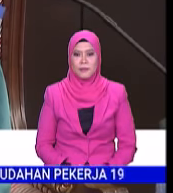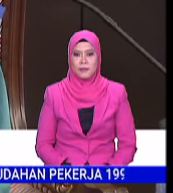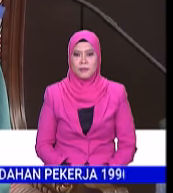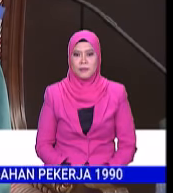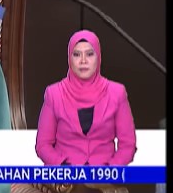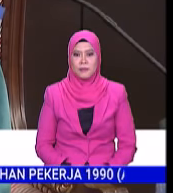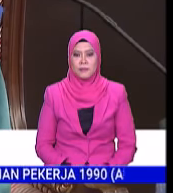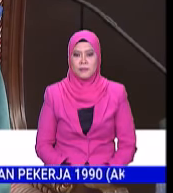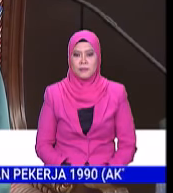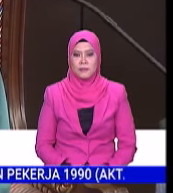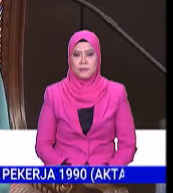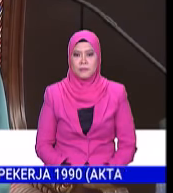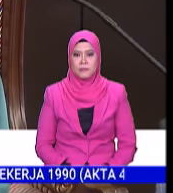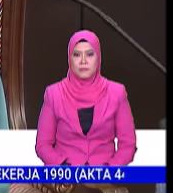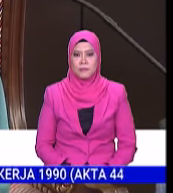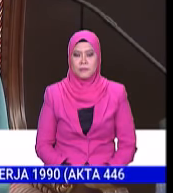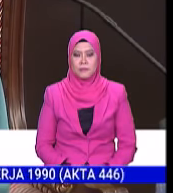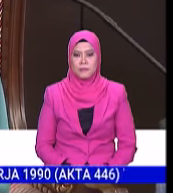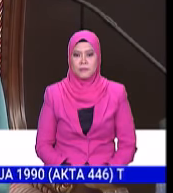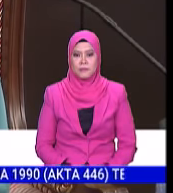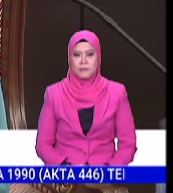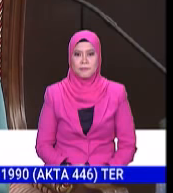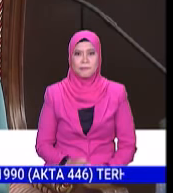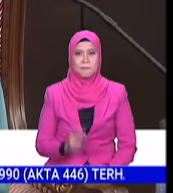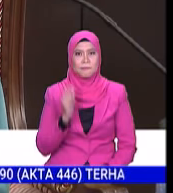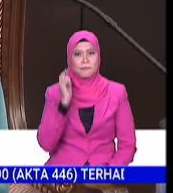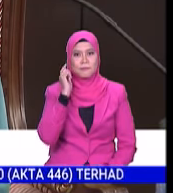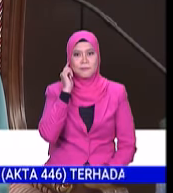insyaAllah untuk dengan